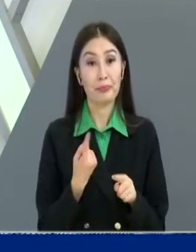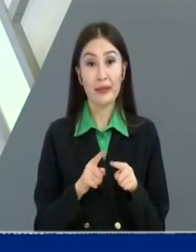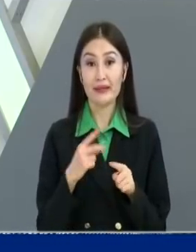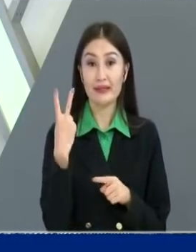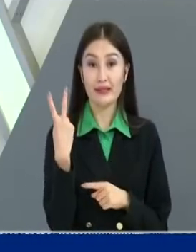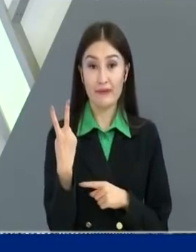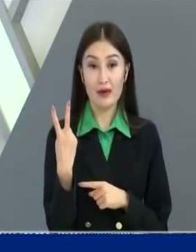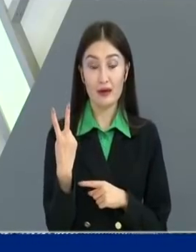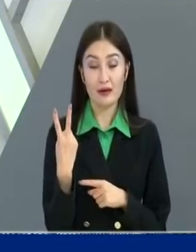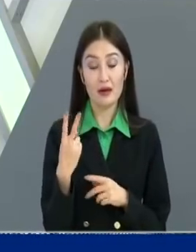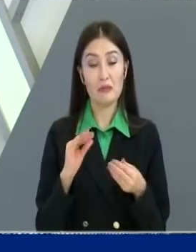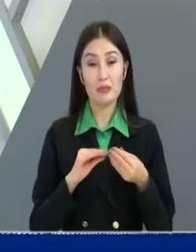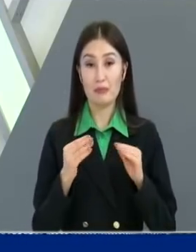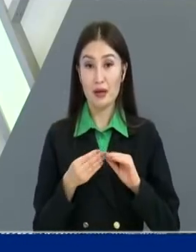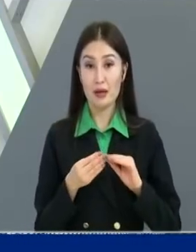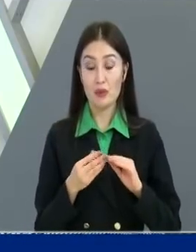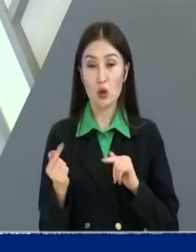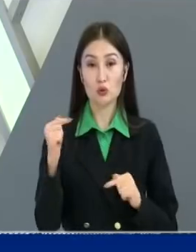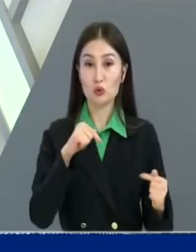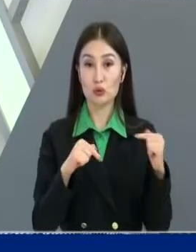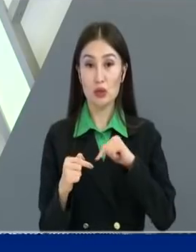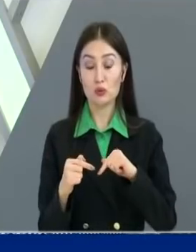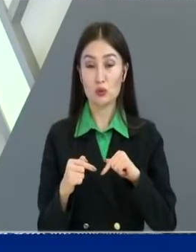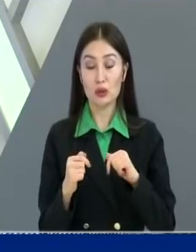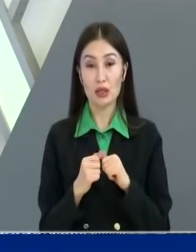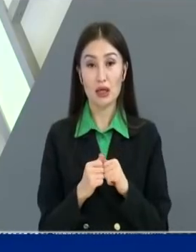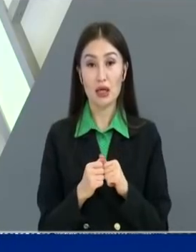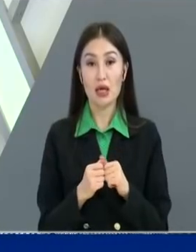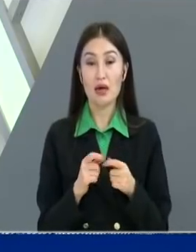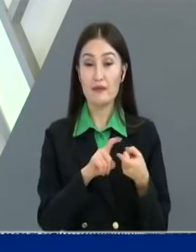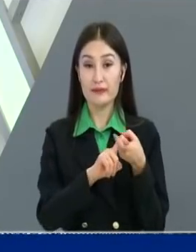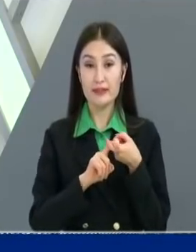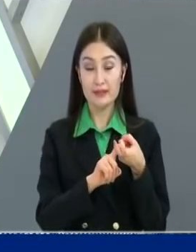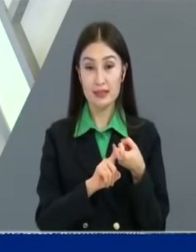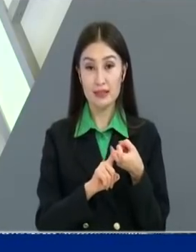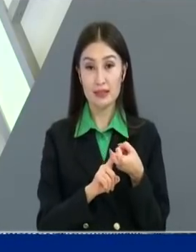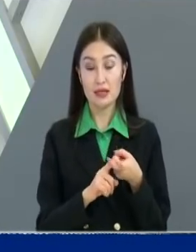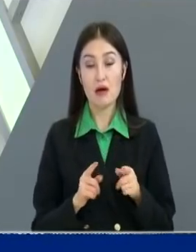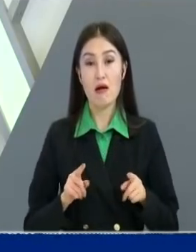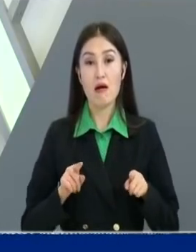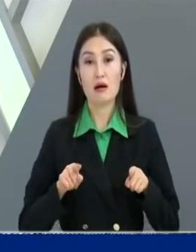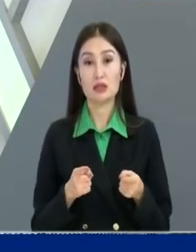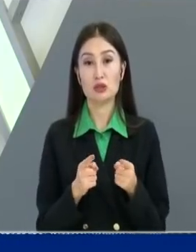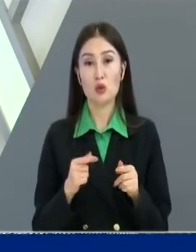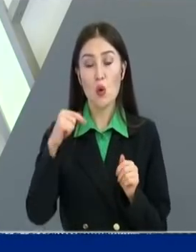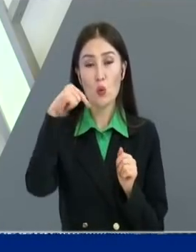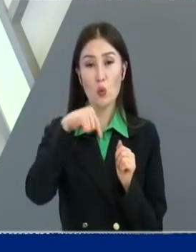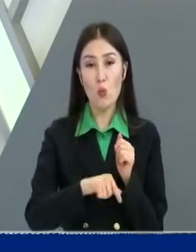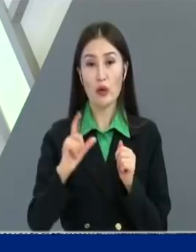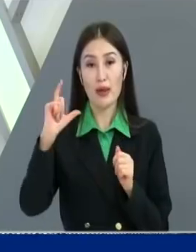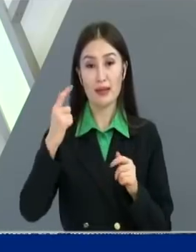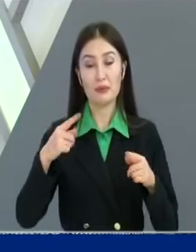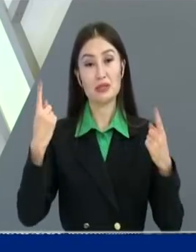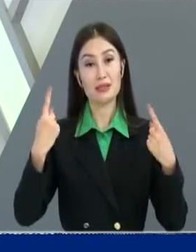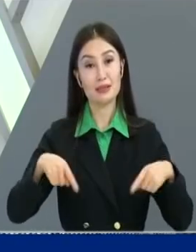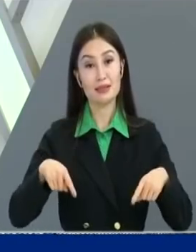как бы проблемы, они друг на друга наслаиваются, и в этой связи вот это грозит нам глубоким экономическим кризисом, из которого